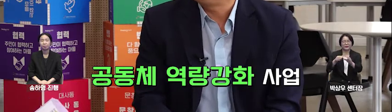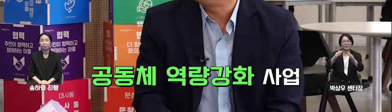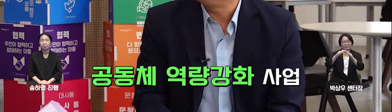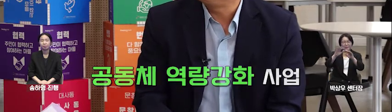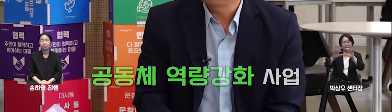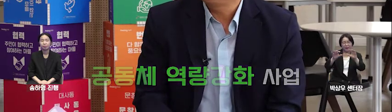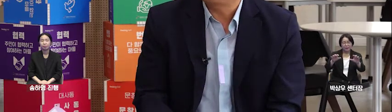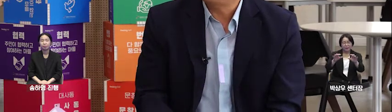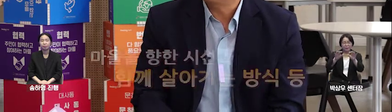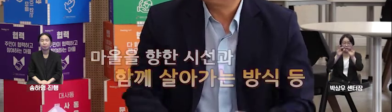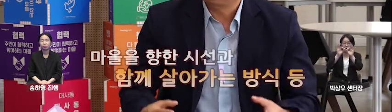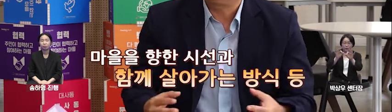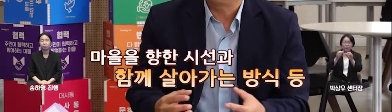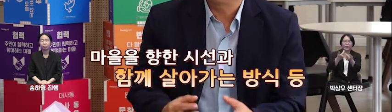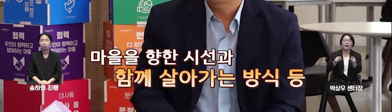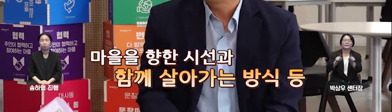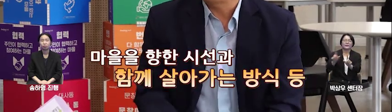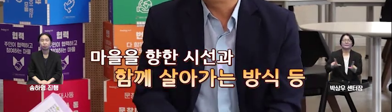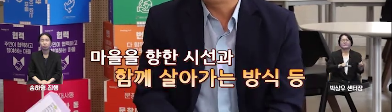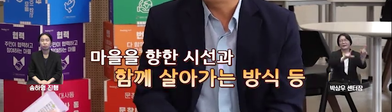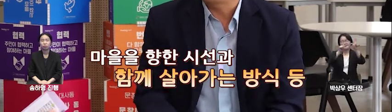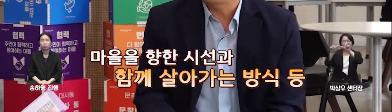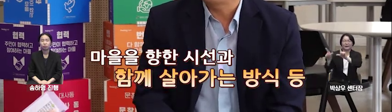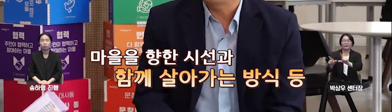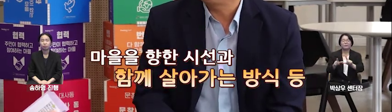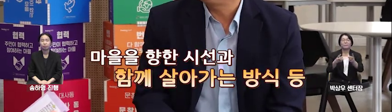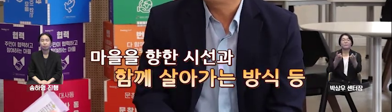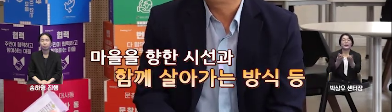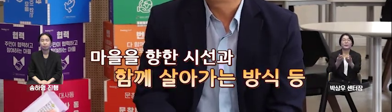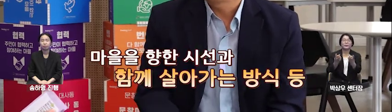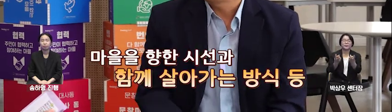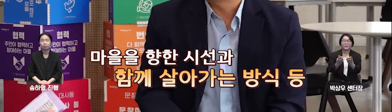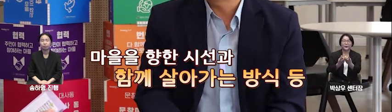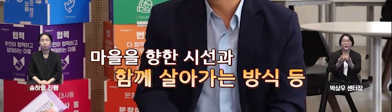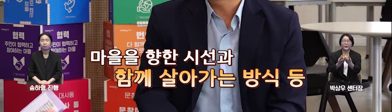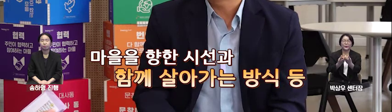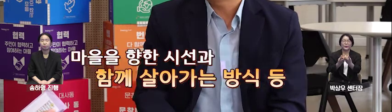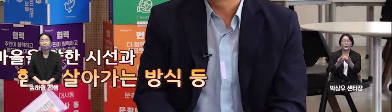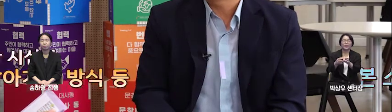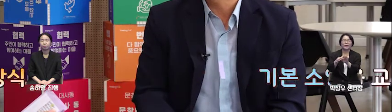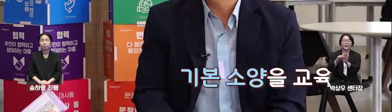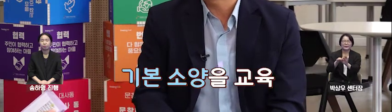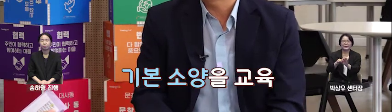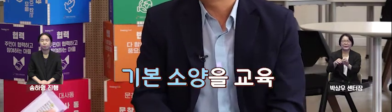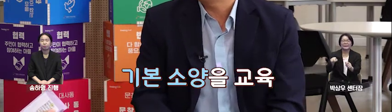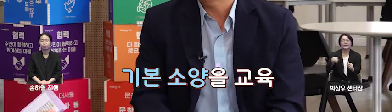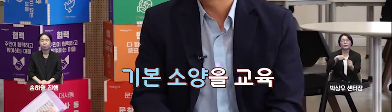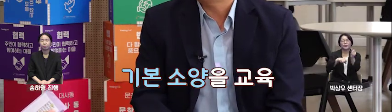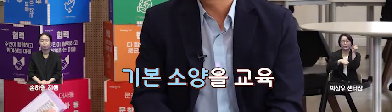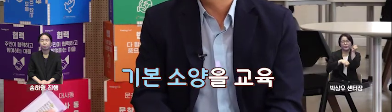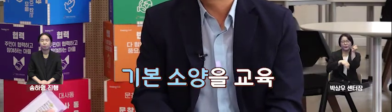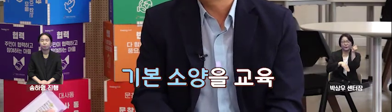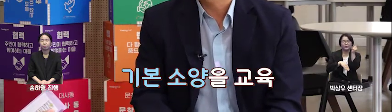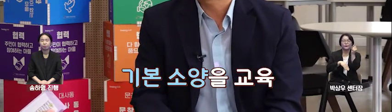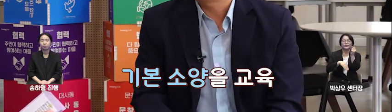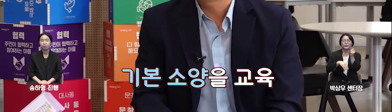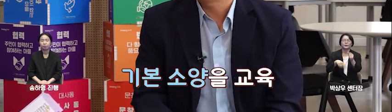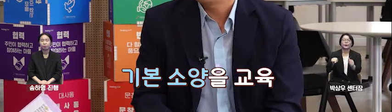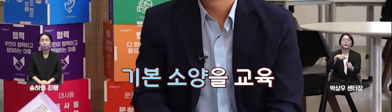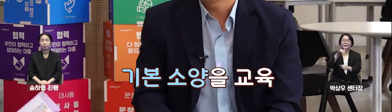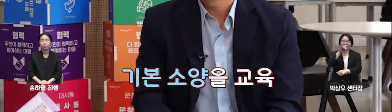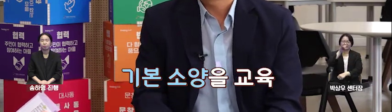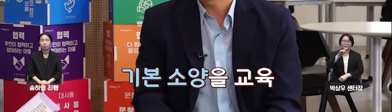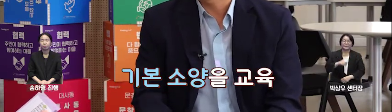마을을 바라보는 눈, 또 함께 살아가는 이 방식들에 대해서 기본적인 소양 교육들까지도 함께 하고 있다라고